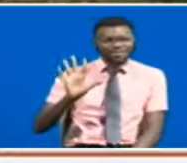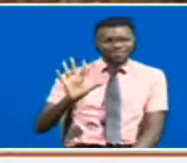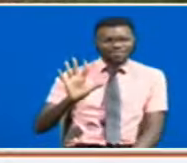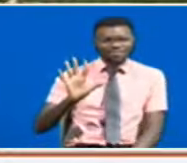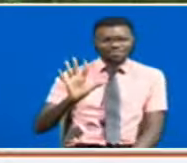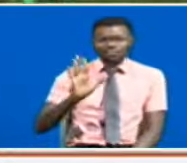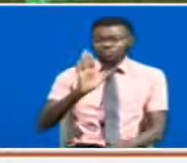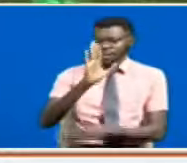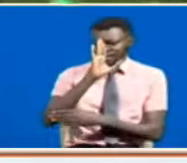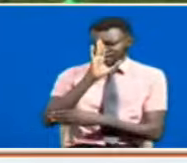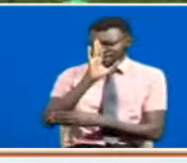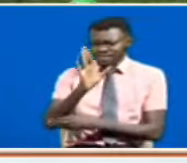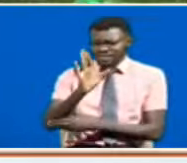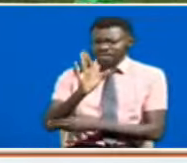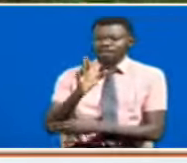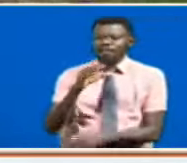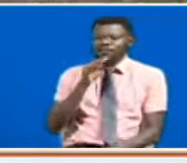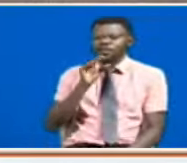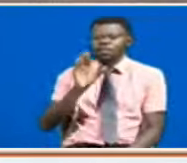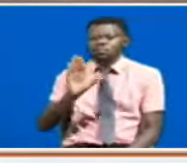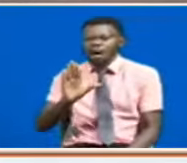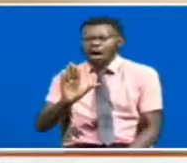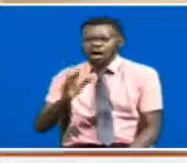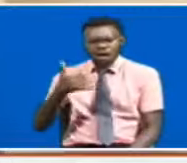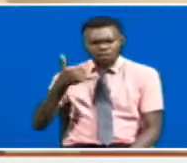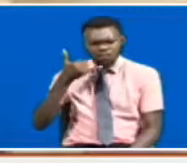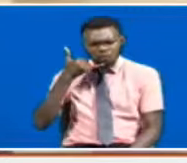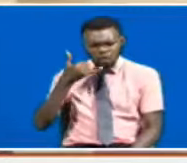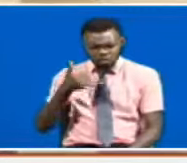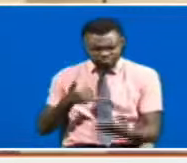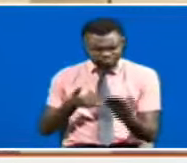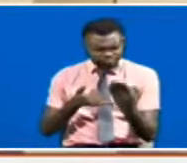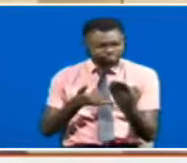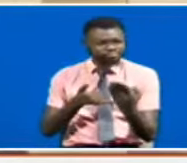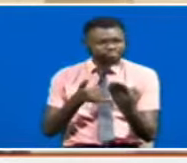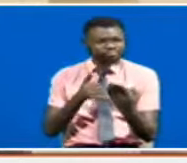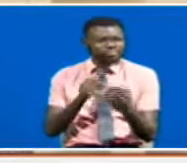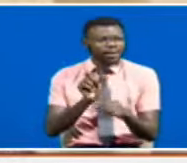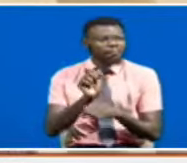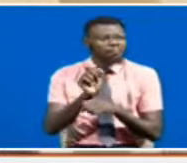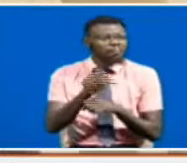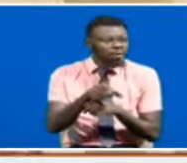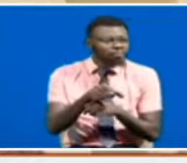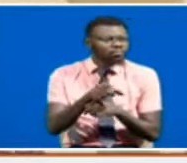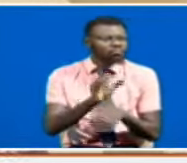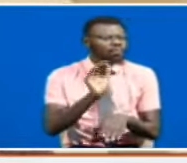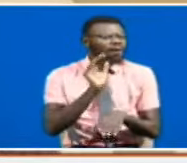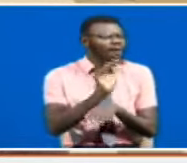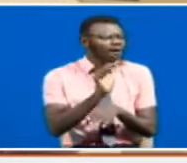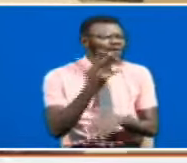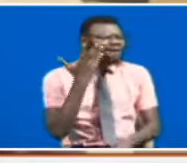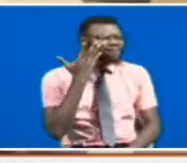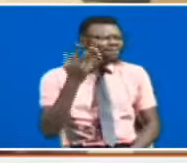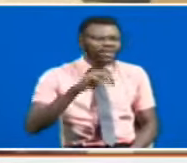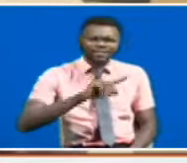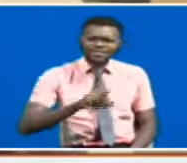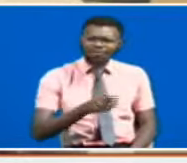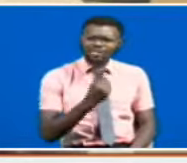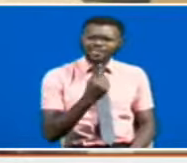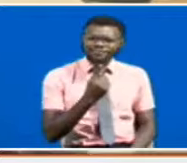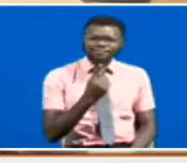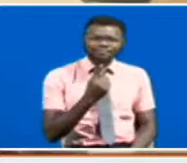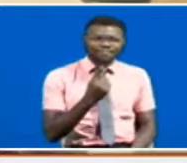Jumapili babake akapata ujumbe kupitia simu kuwa alihitaji kupeana kikombozi cha shilingi 1500 pesa